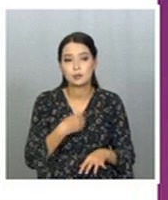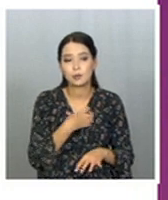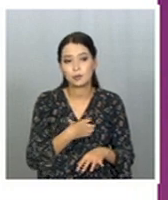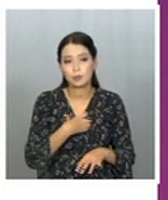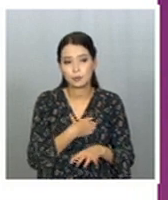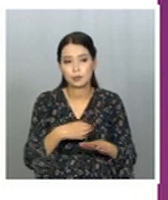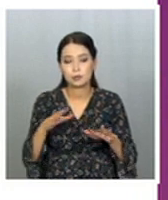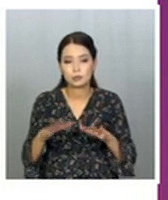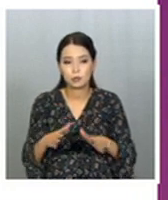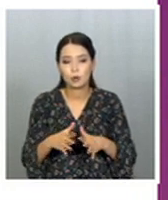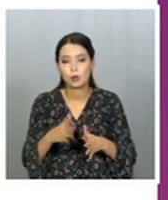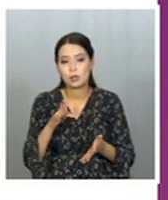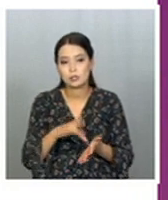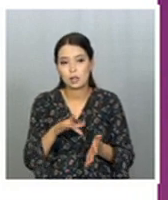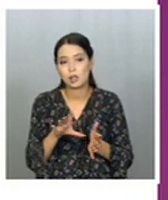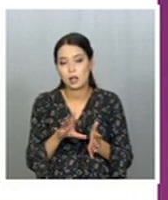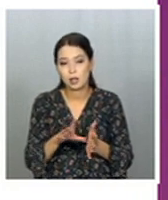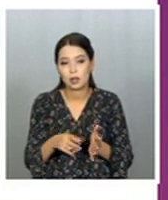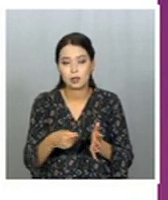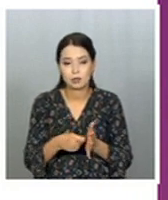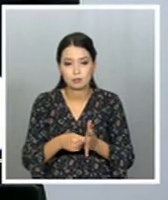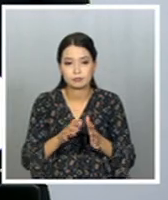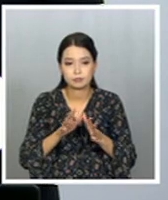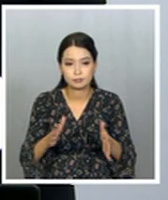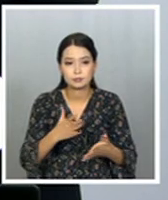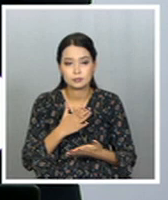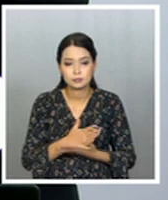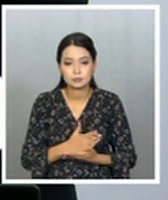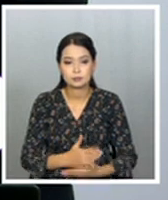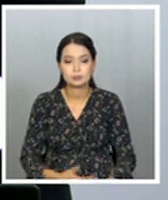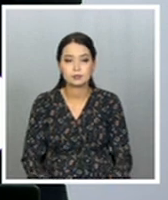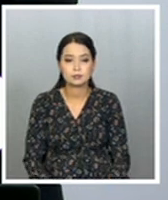принципі арзан электроэнергиясына жақын орналасуы.